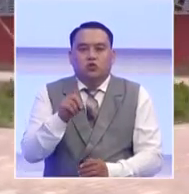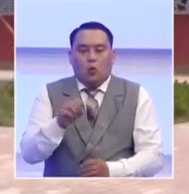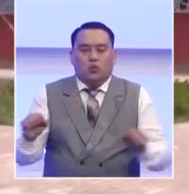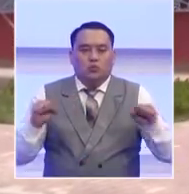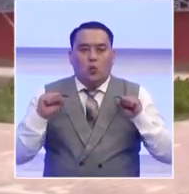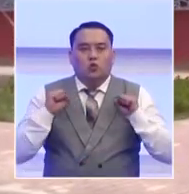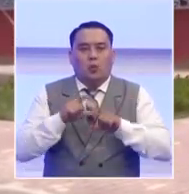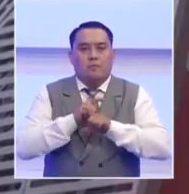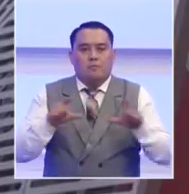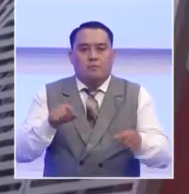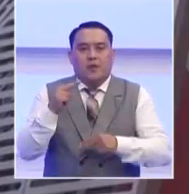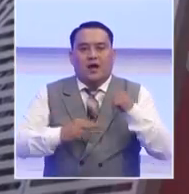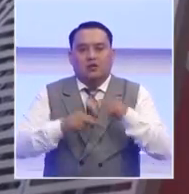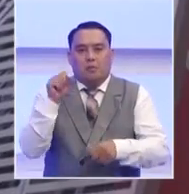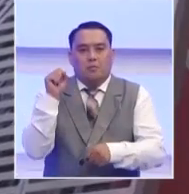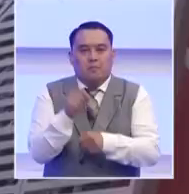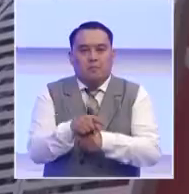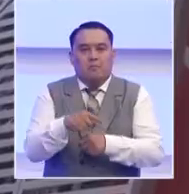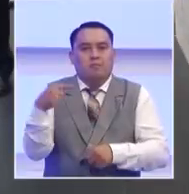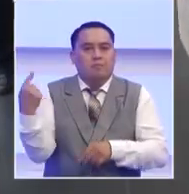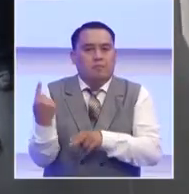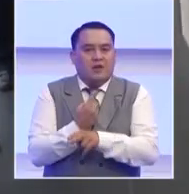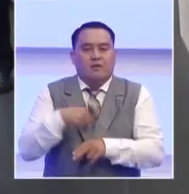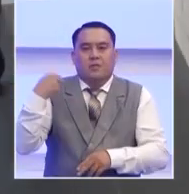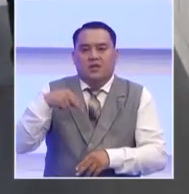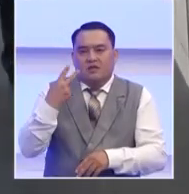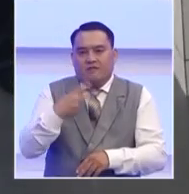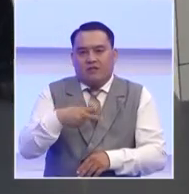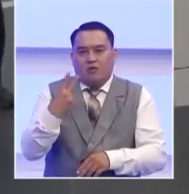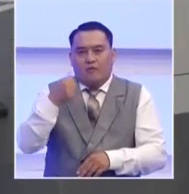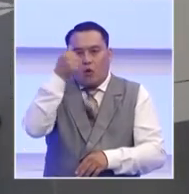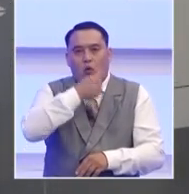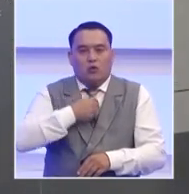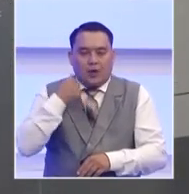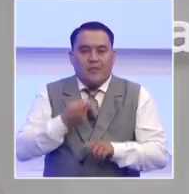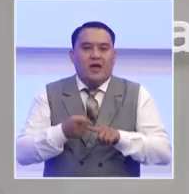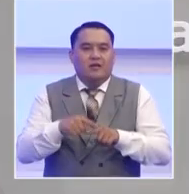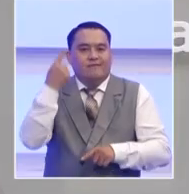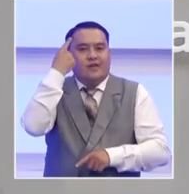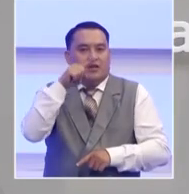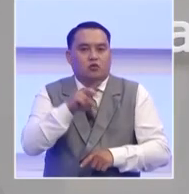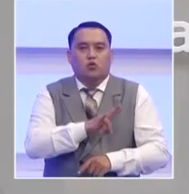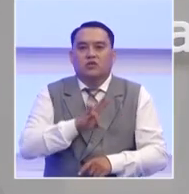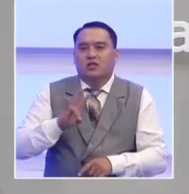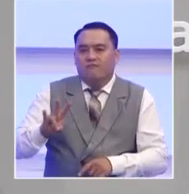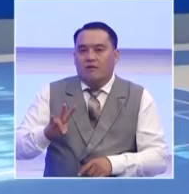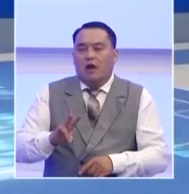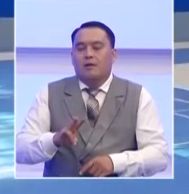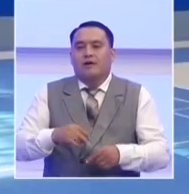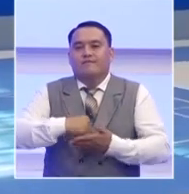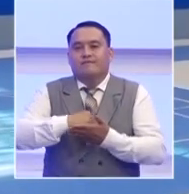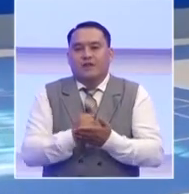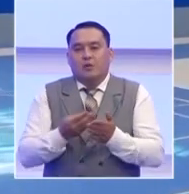физкультурно-оздоровительных комплексов поручил построить первый президент Казахстана до 2022 года. Свою инициативу Нурсултан Назарбаев